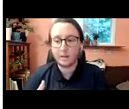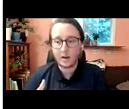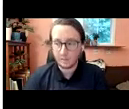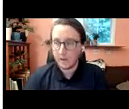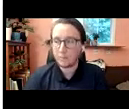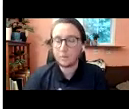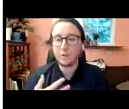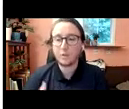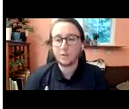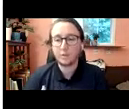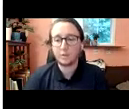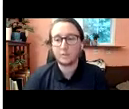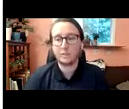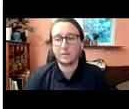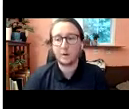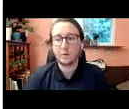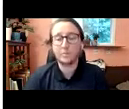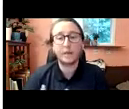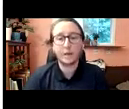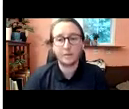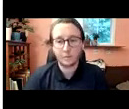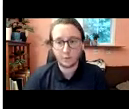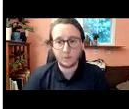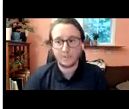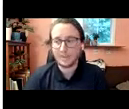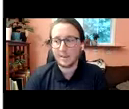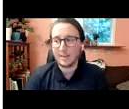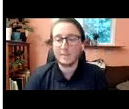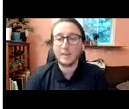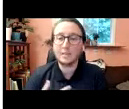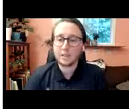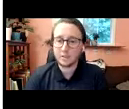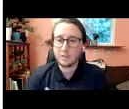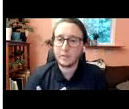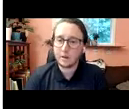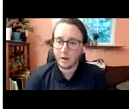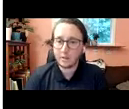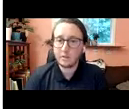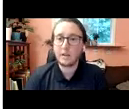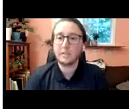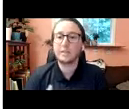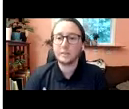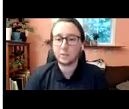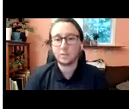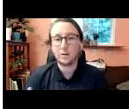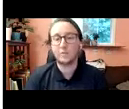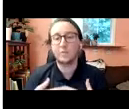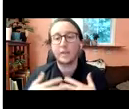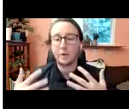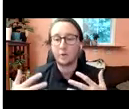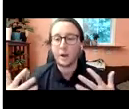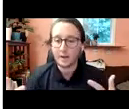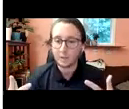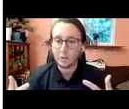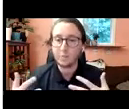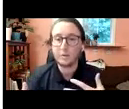cette histoire. Tous les participants, en fait, ont fait partie de l'analyse des histoires et ils sont arrivés